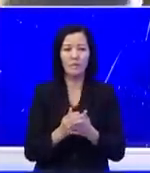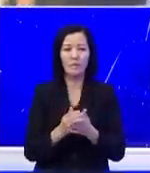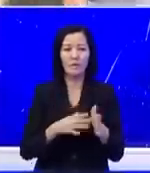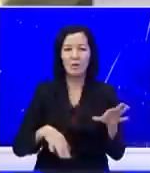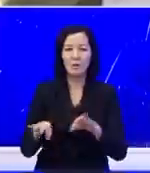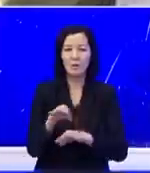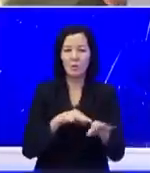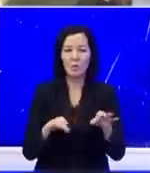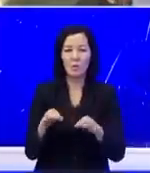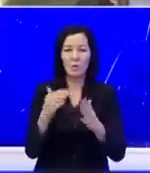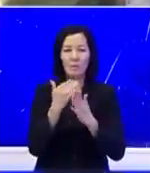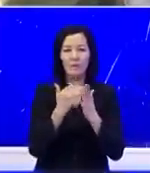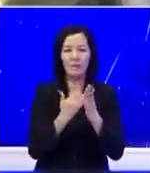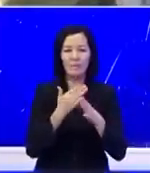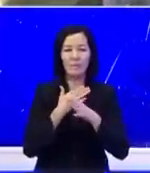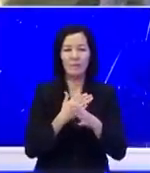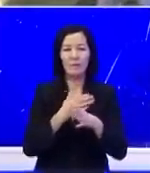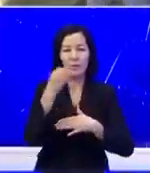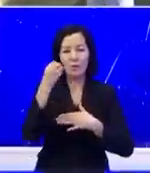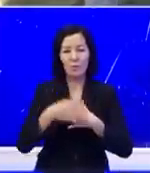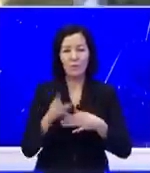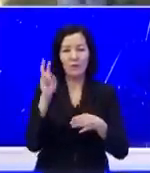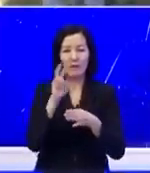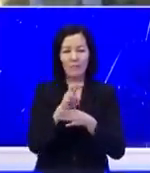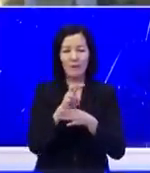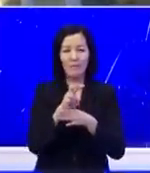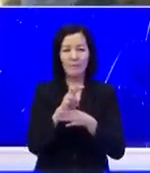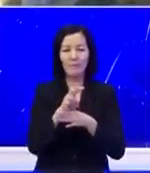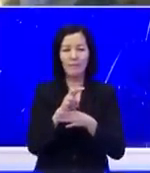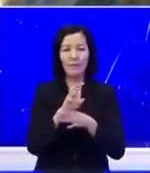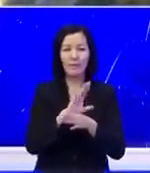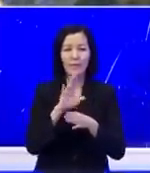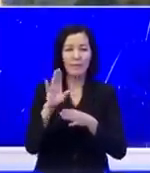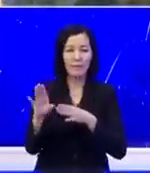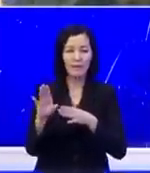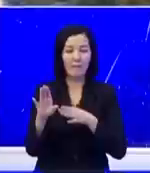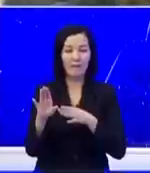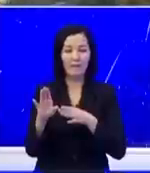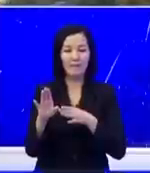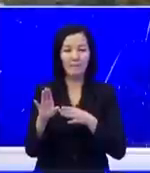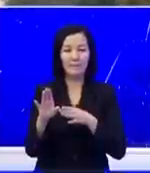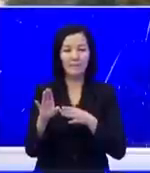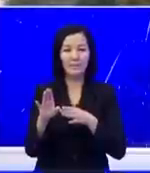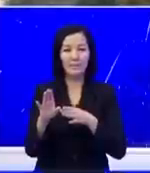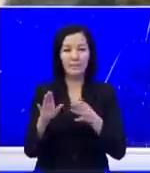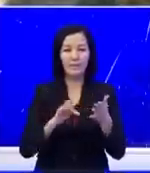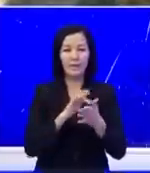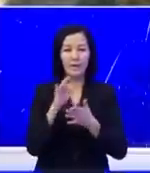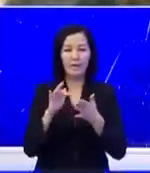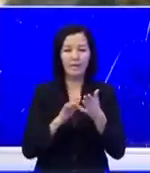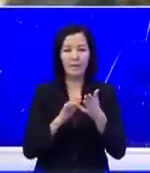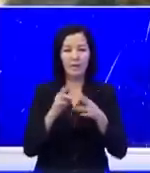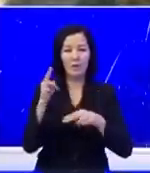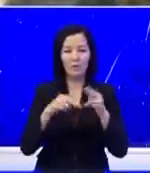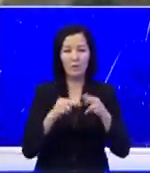картасымен қамту орталығына барып, солар жолдама деп, сояқтан осы қалалы горстройға